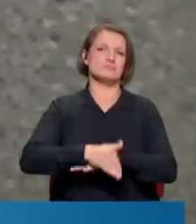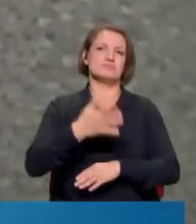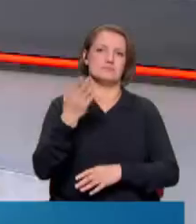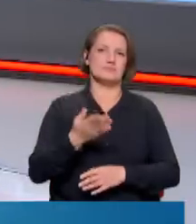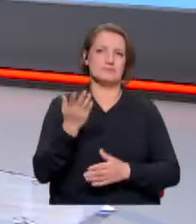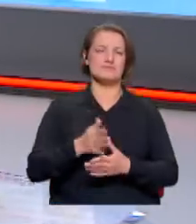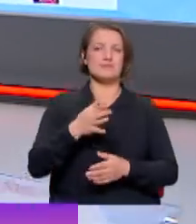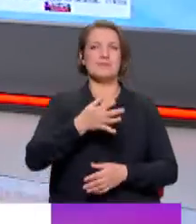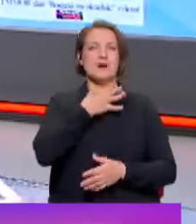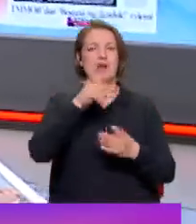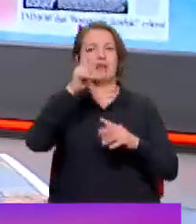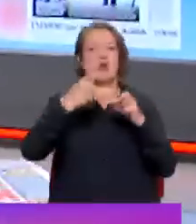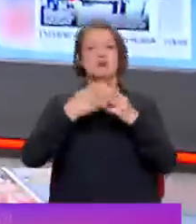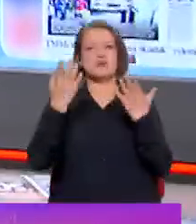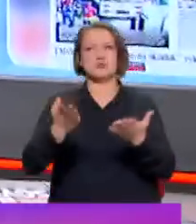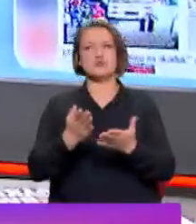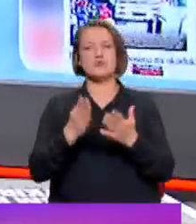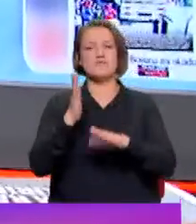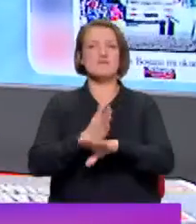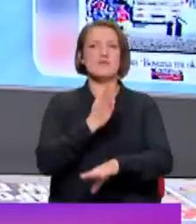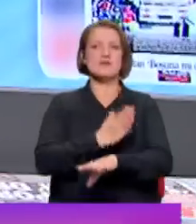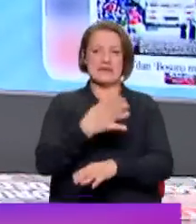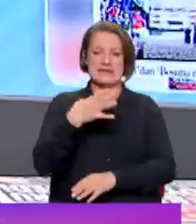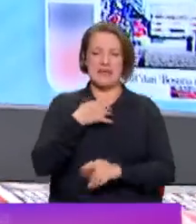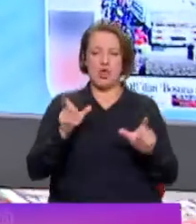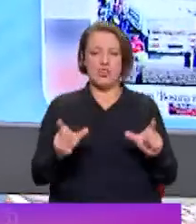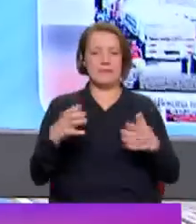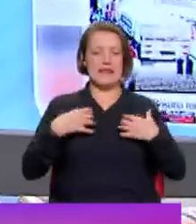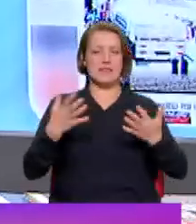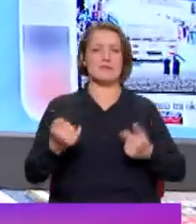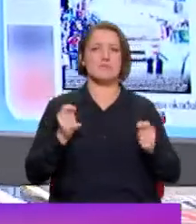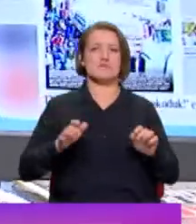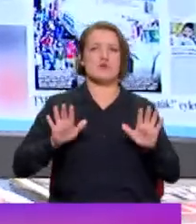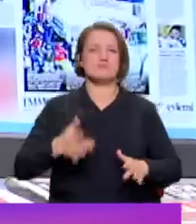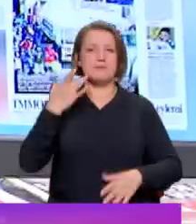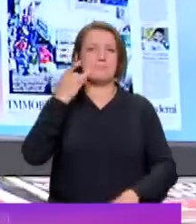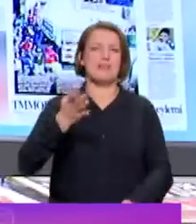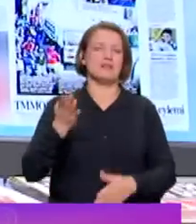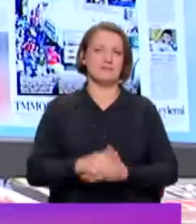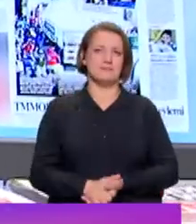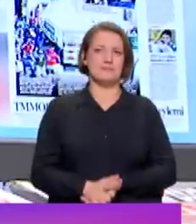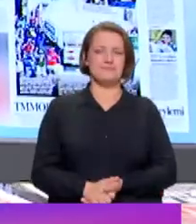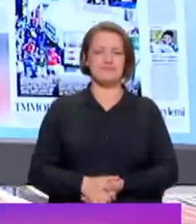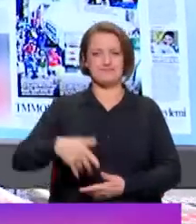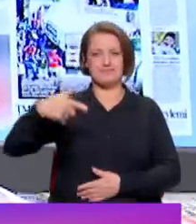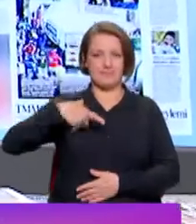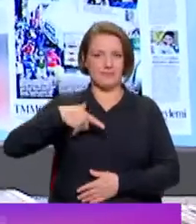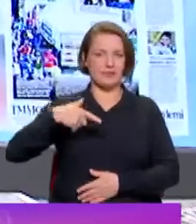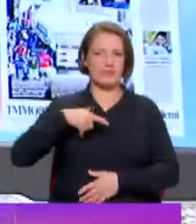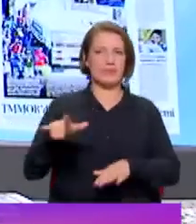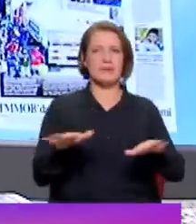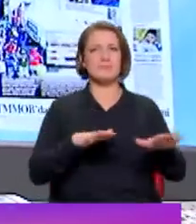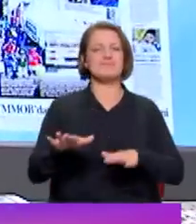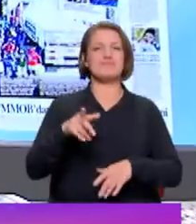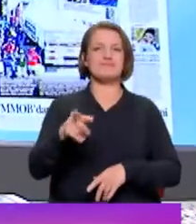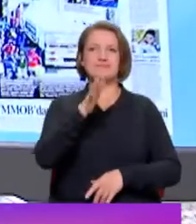olacaktı Allah razı olsun vatandaş kendi önlemini kendi almak zorunda kalmış Belli ki yine İzmir'de de deprem